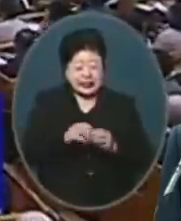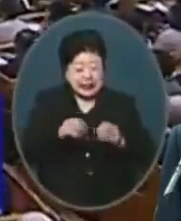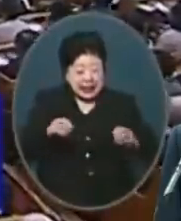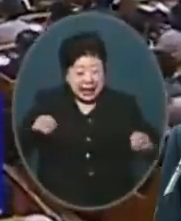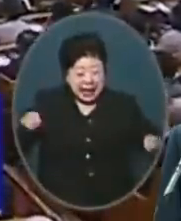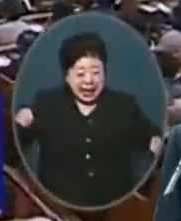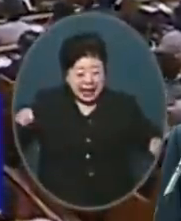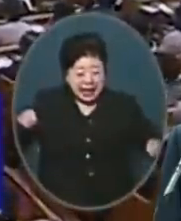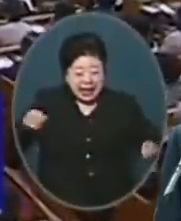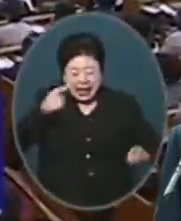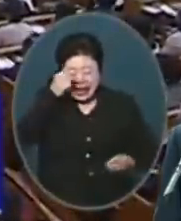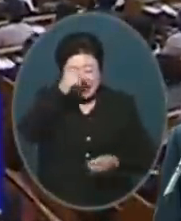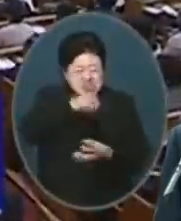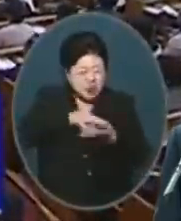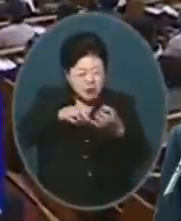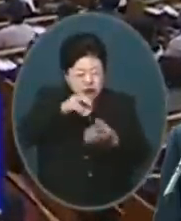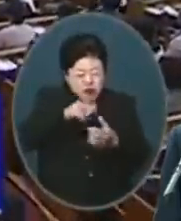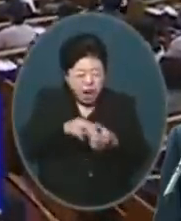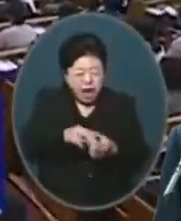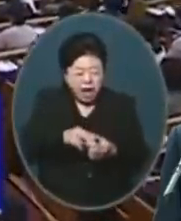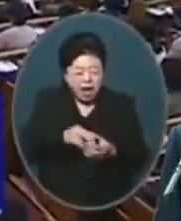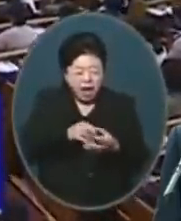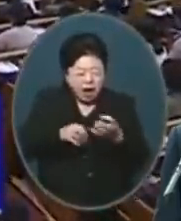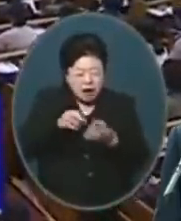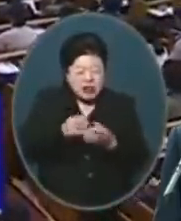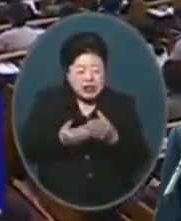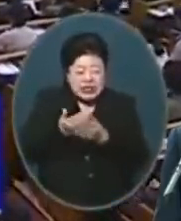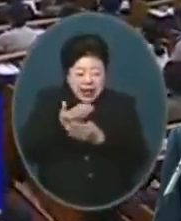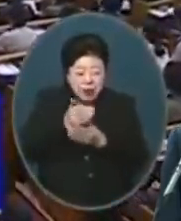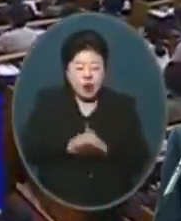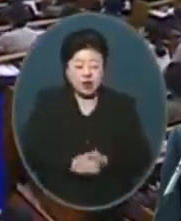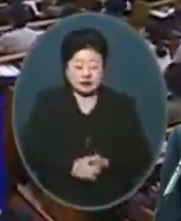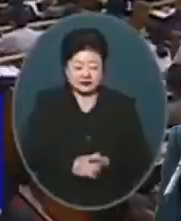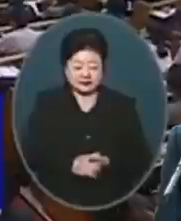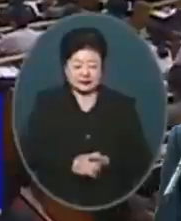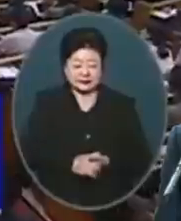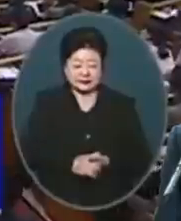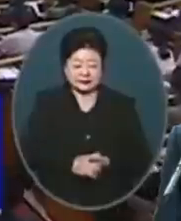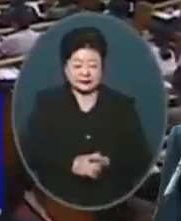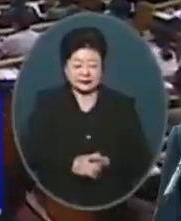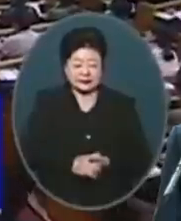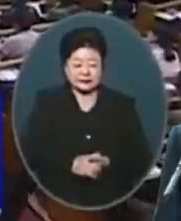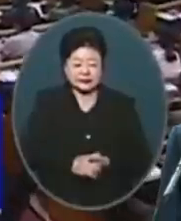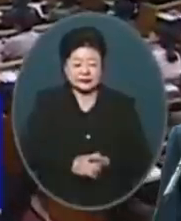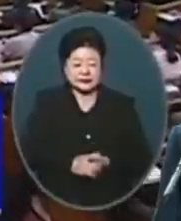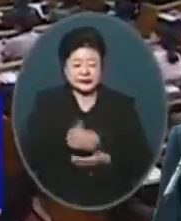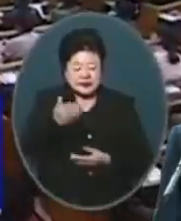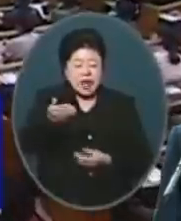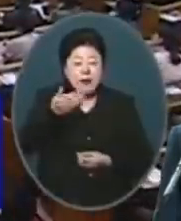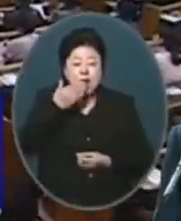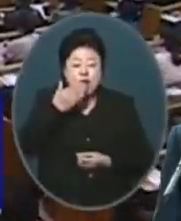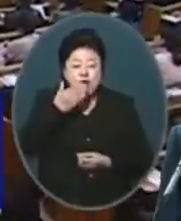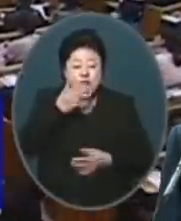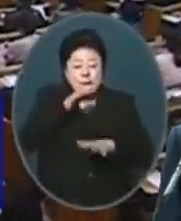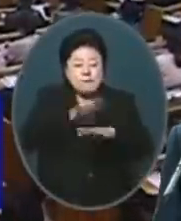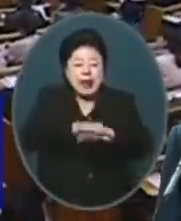땅이 내게 가시정물과 은근키를 낼 것이니 내게 뭘 먹을